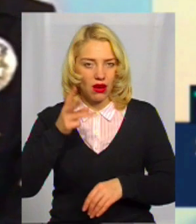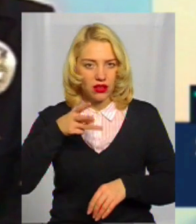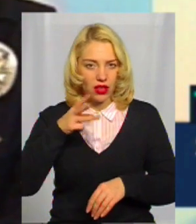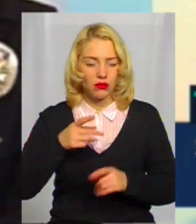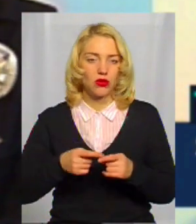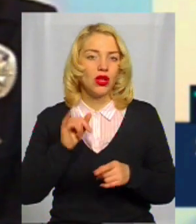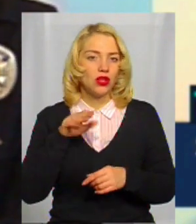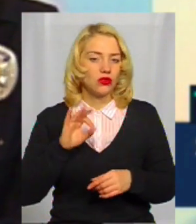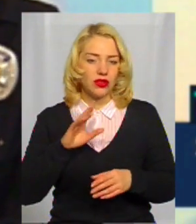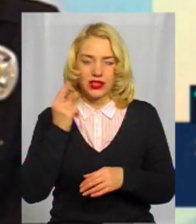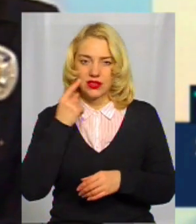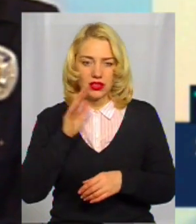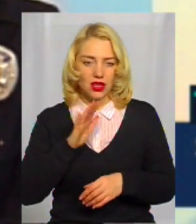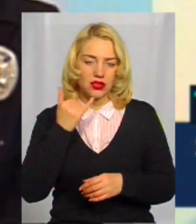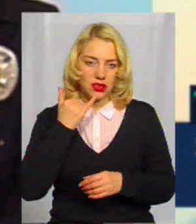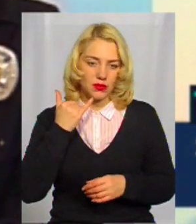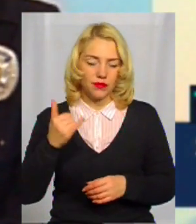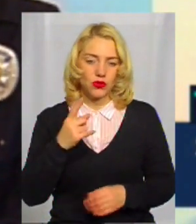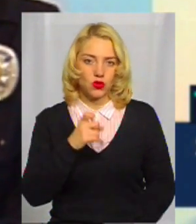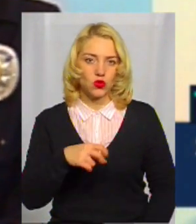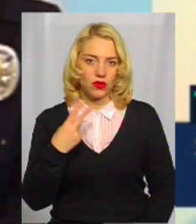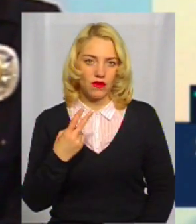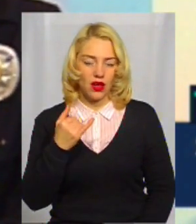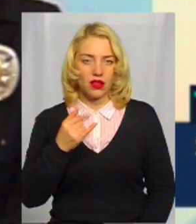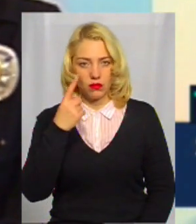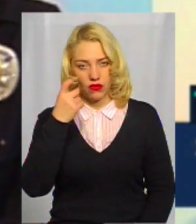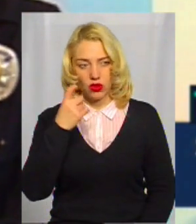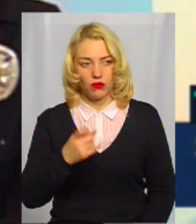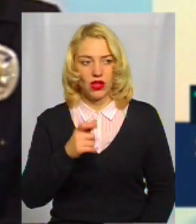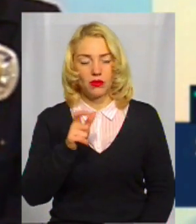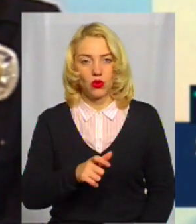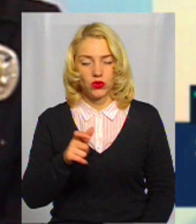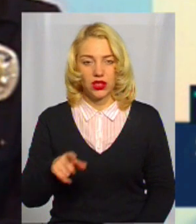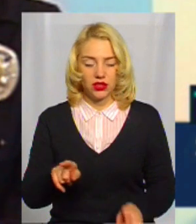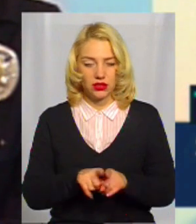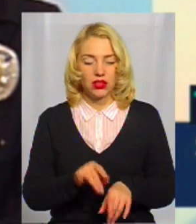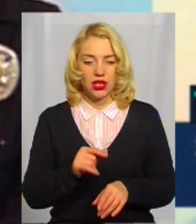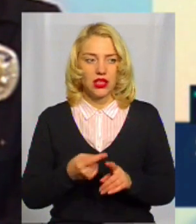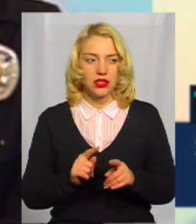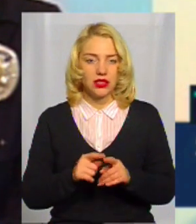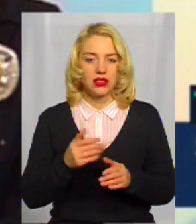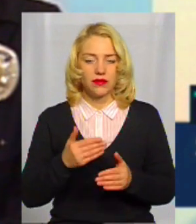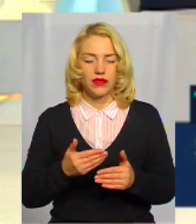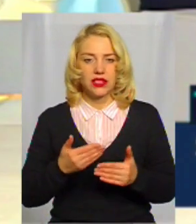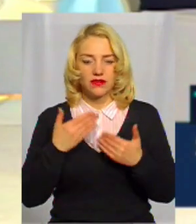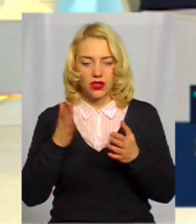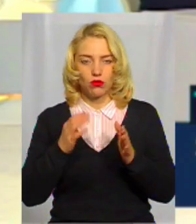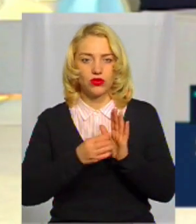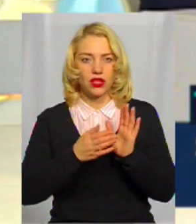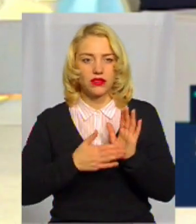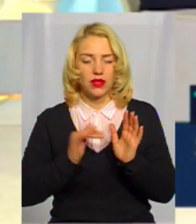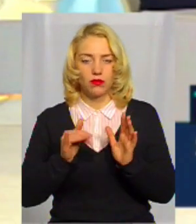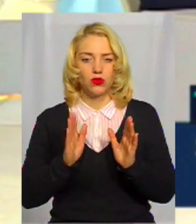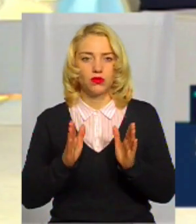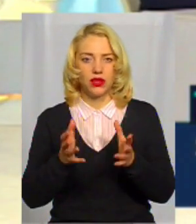не стидалися, телефонували на лінію 102, про них повідомляли. Відповідно, дані всі звернення будуть зареєстровані, відповідно, будуть